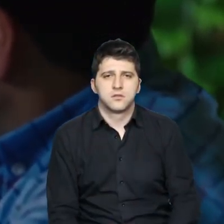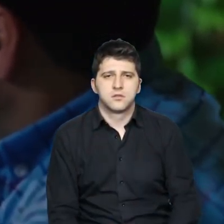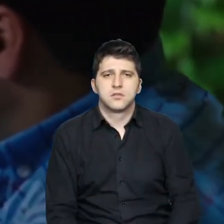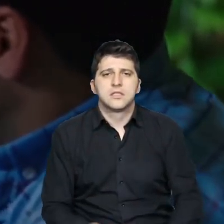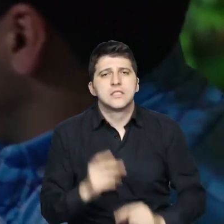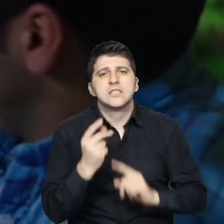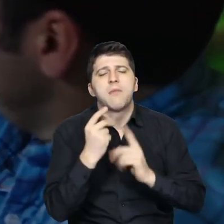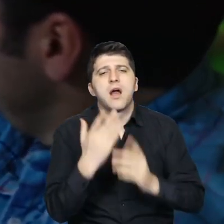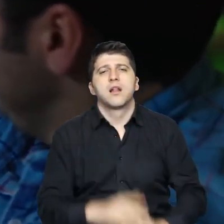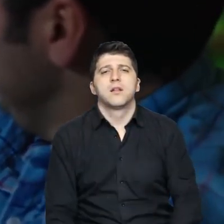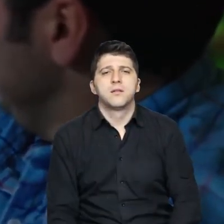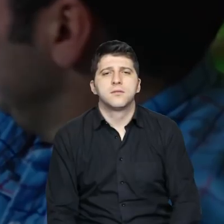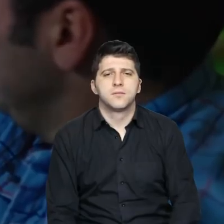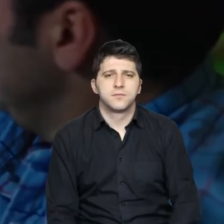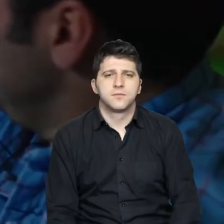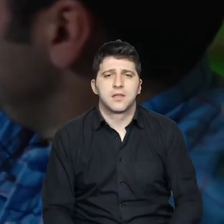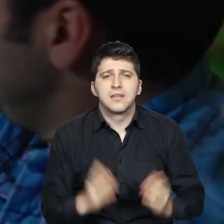İsmail.